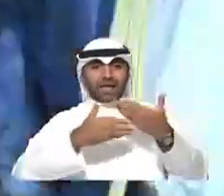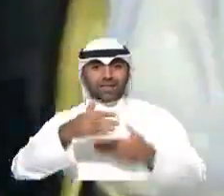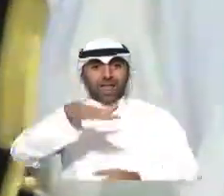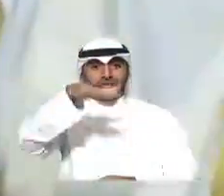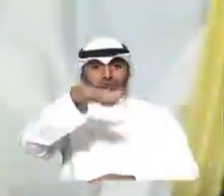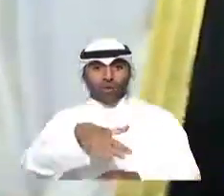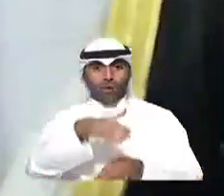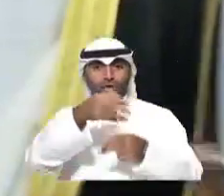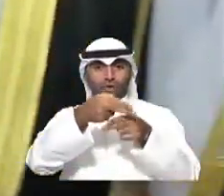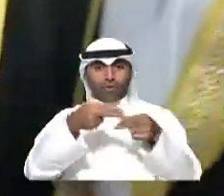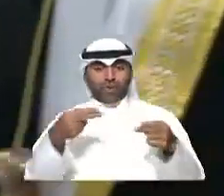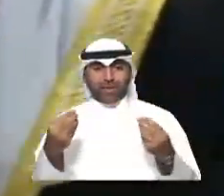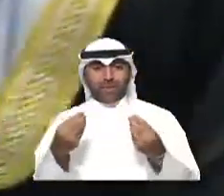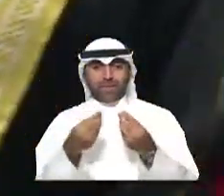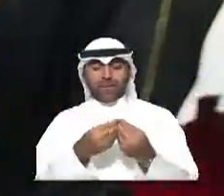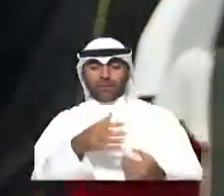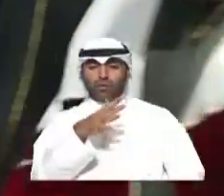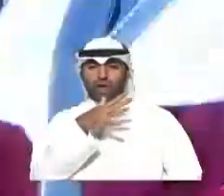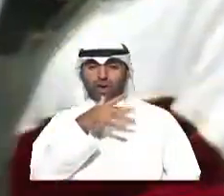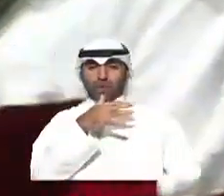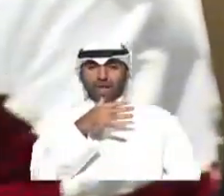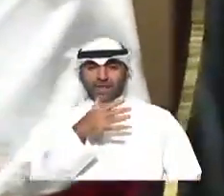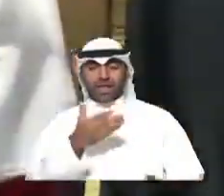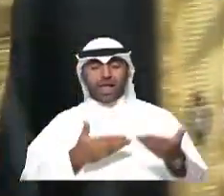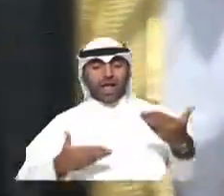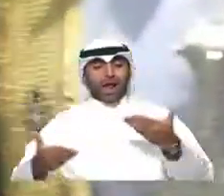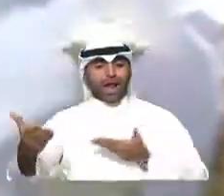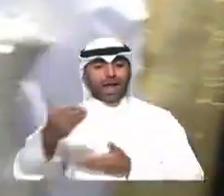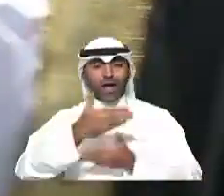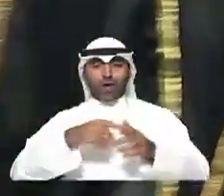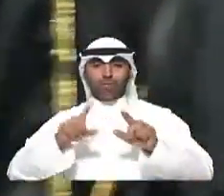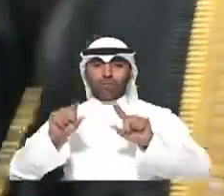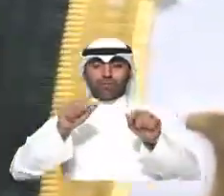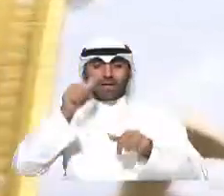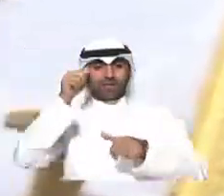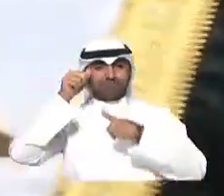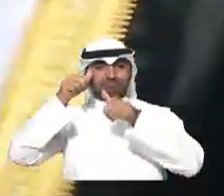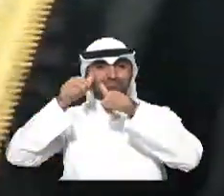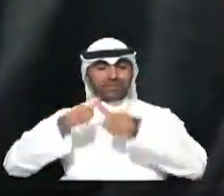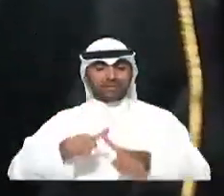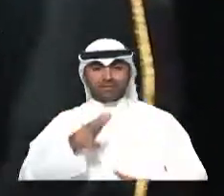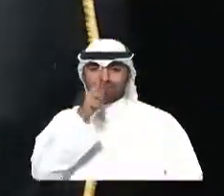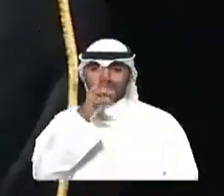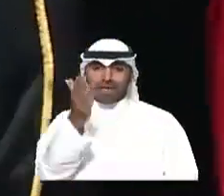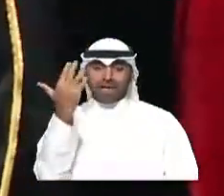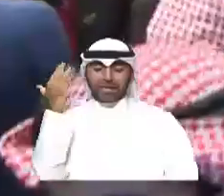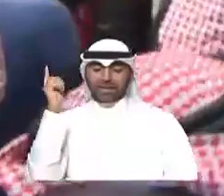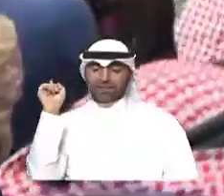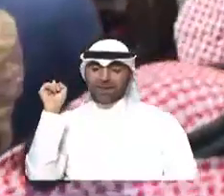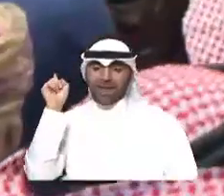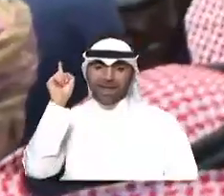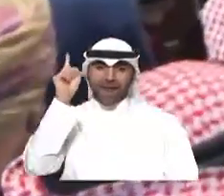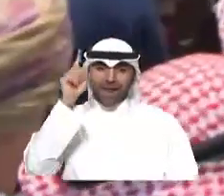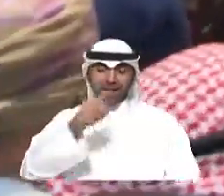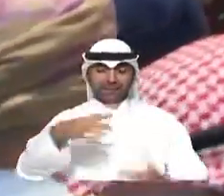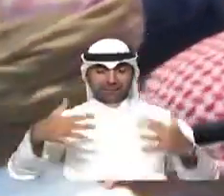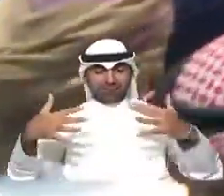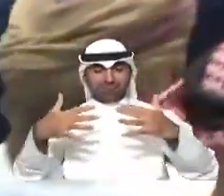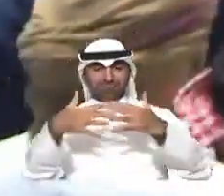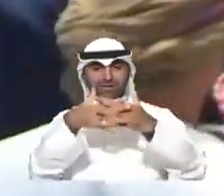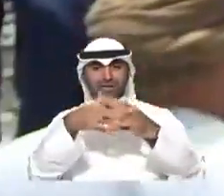عمانية مميزة ومترابطة تمتد عبر التاريخ وترتكز على أساس ثابت من المحبة